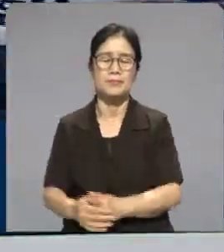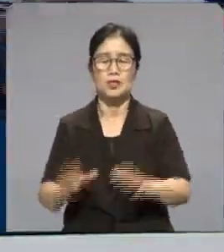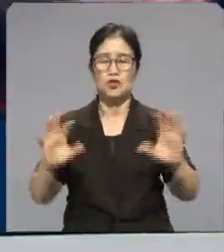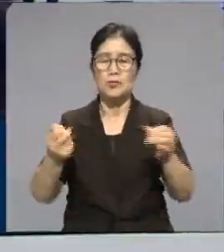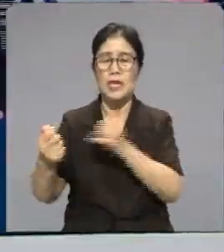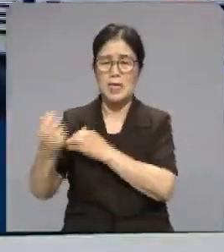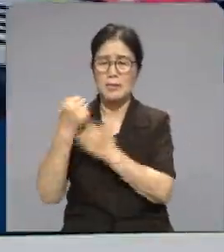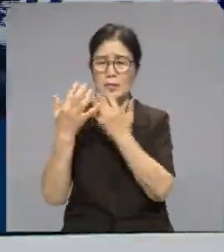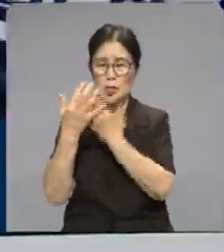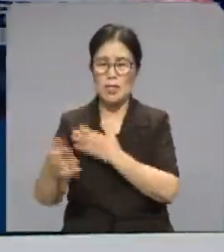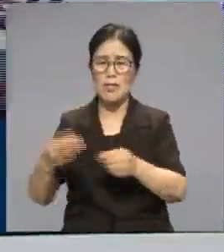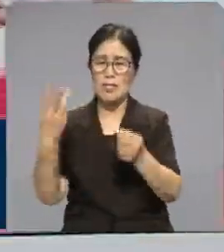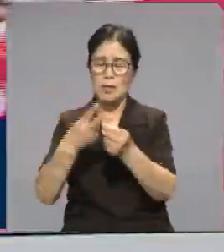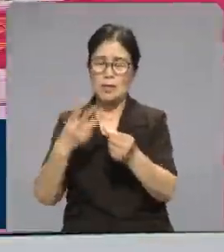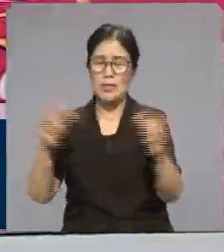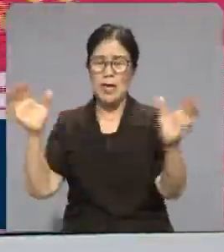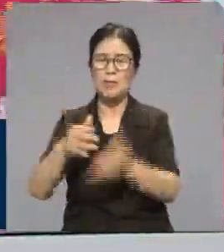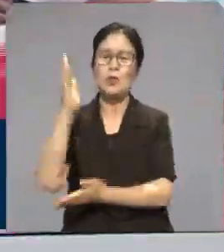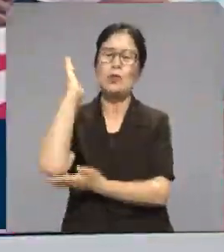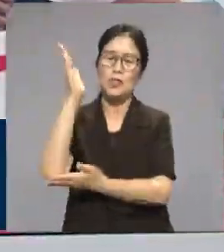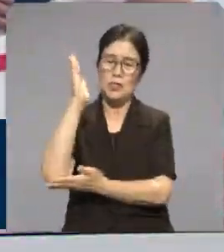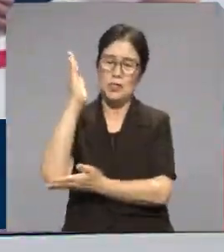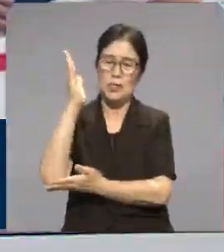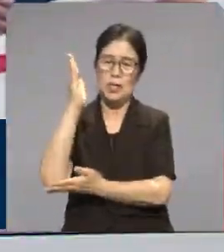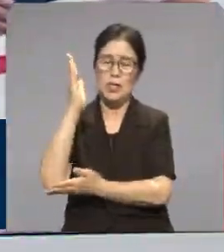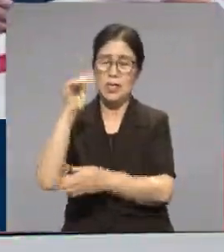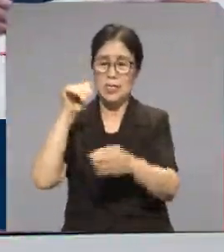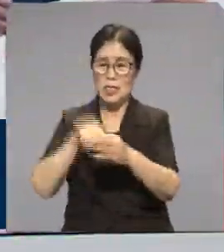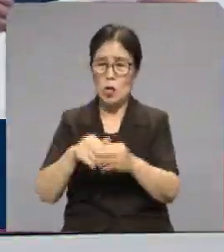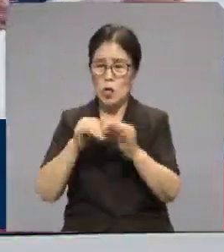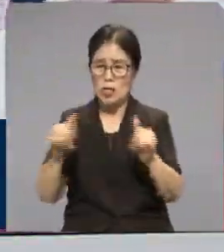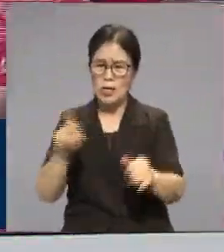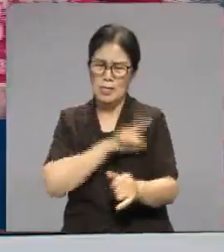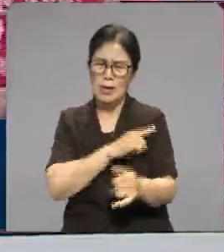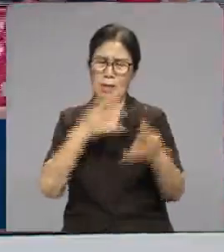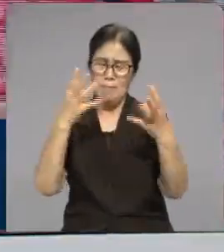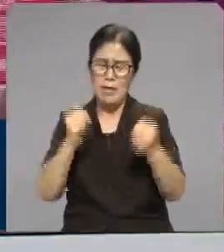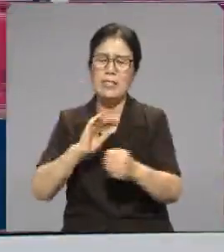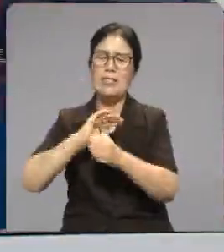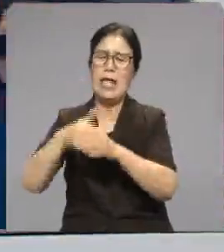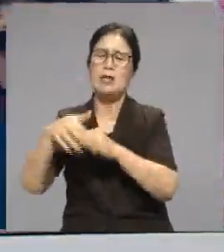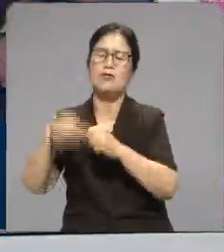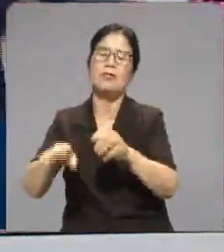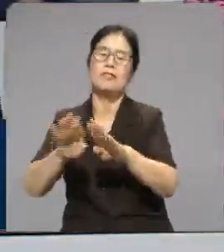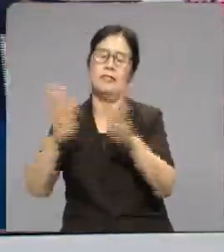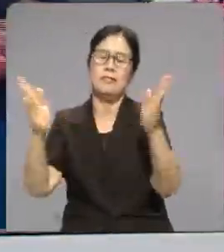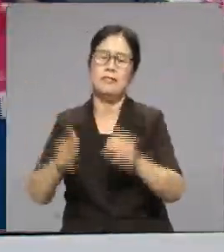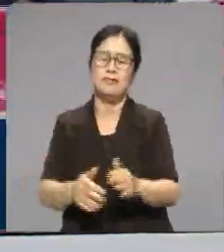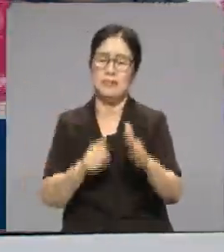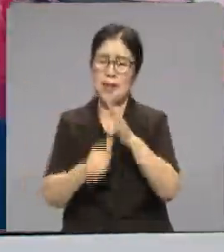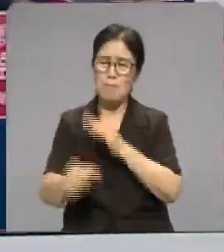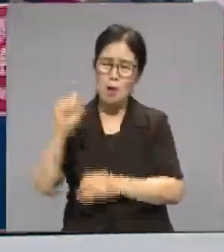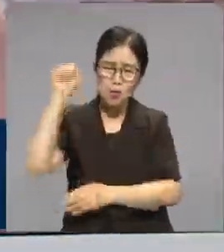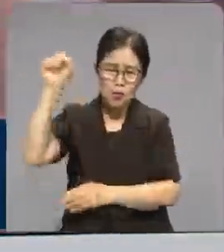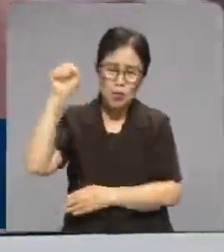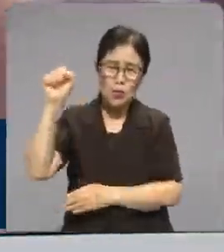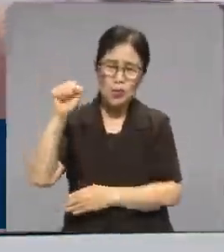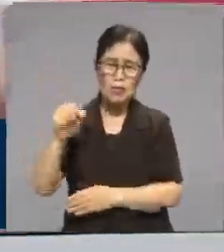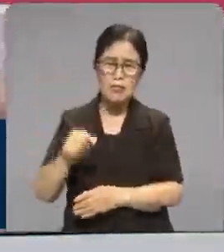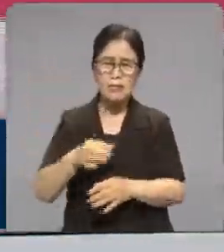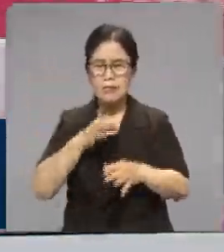국민의힘 전당대회 세 번째 합동연설회가 선거인단이 가장 많은 대구에서 열렸습니다. 당대표 후보들은 저마다